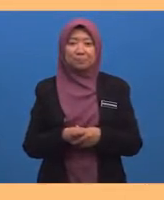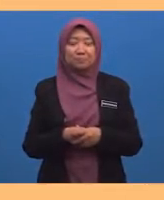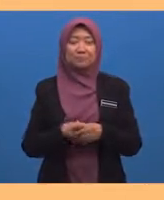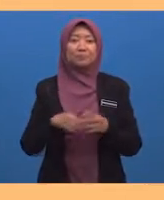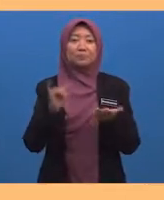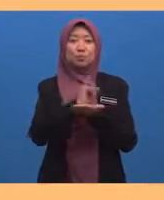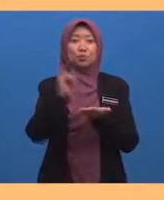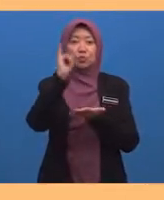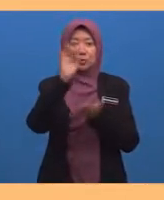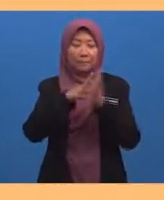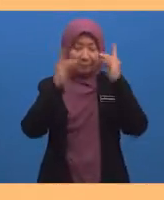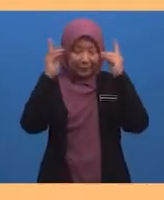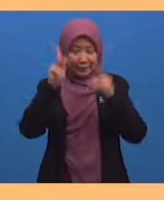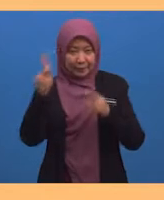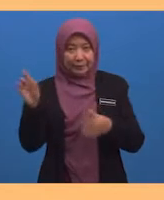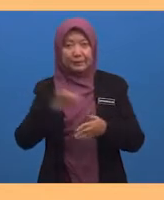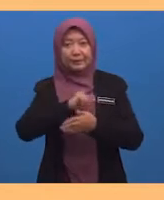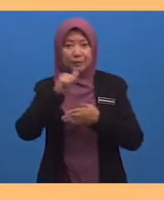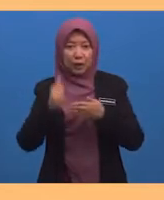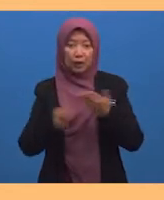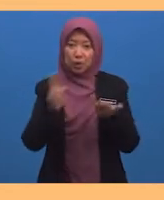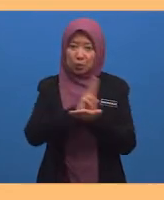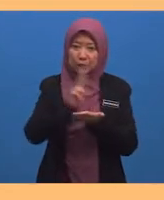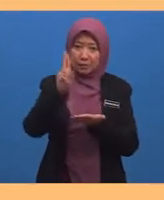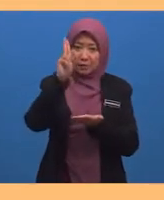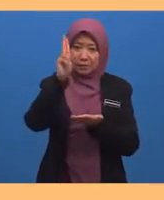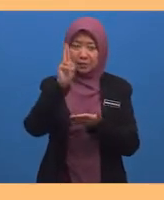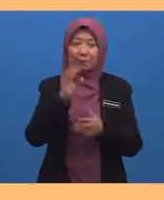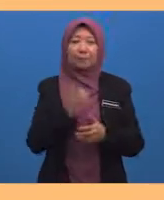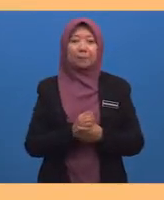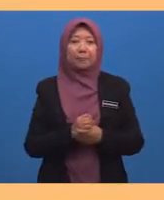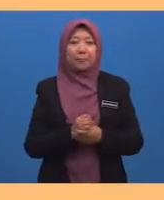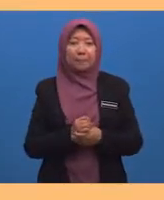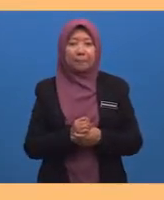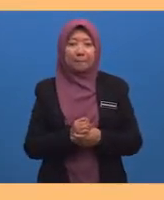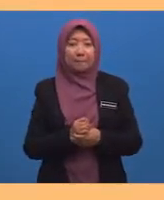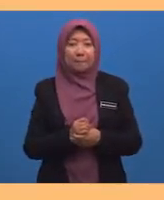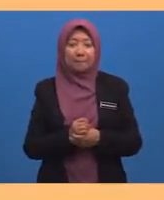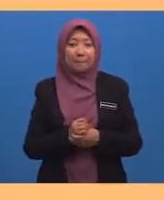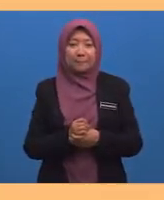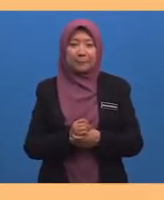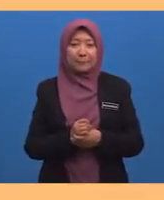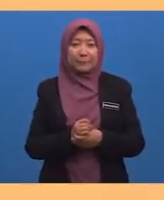Institusi pendidikan yang terakhir ialah Universiti atau Jamiah Baitur Rahman.